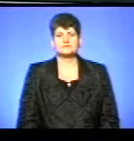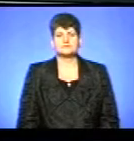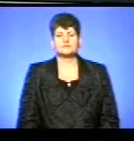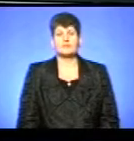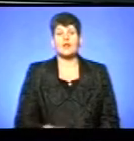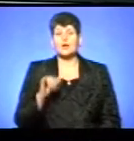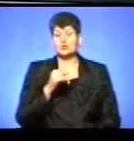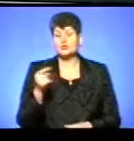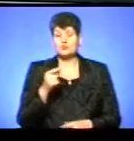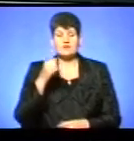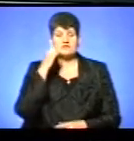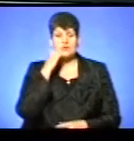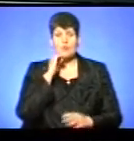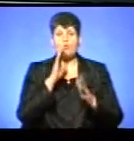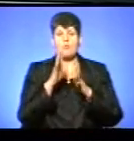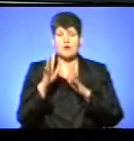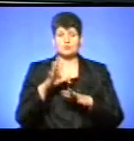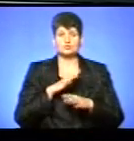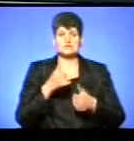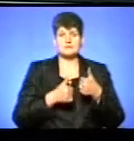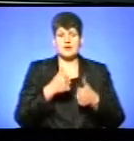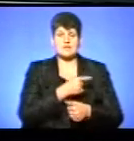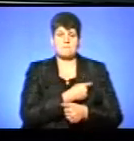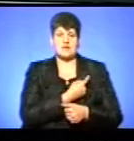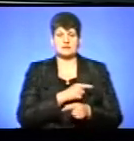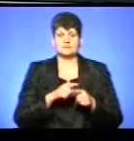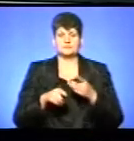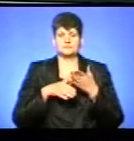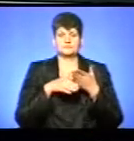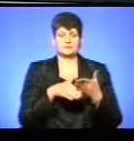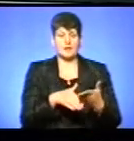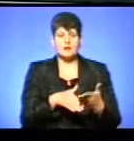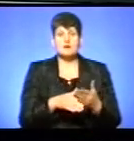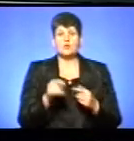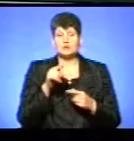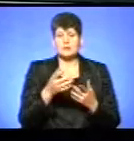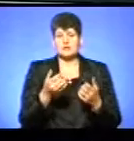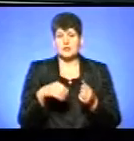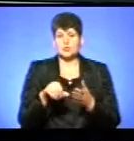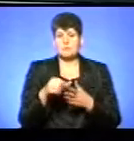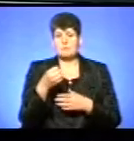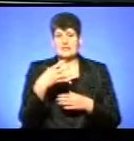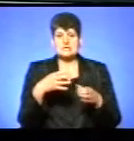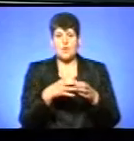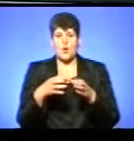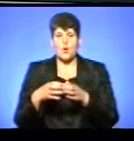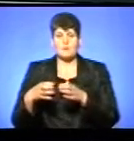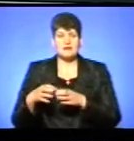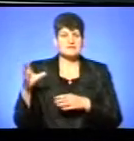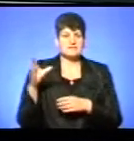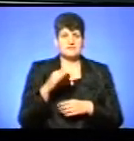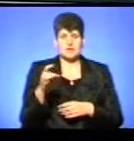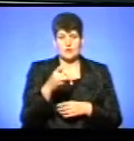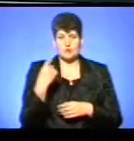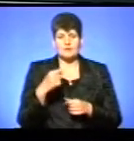У Тернополі у Старому парку відбулися змагання медиків екстреної допомоги. У них взяли участь 15 команд з усіх районів